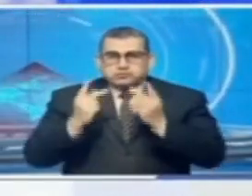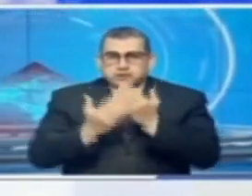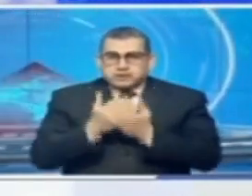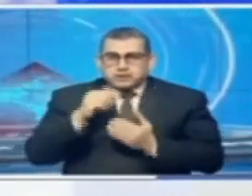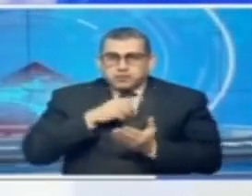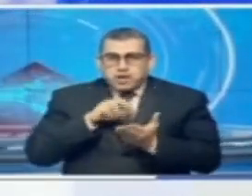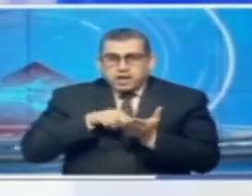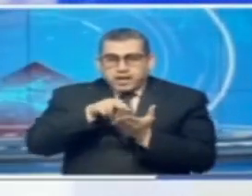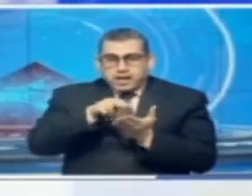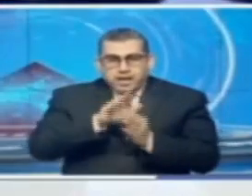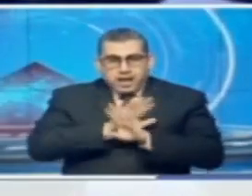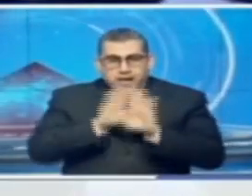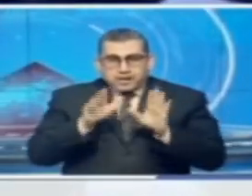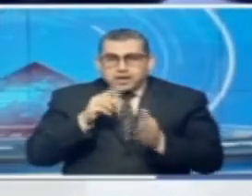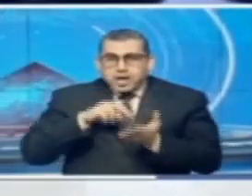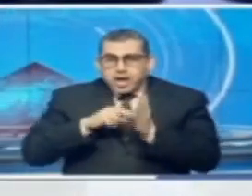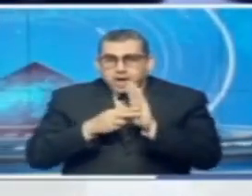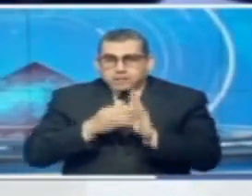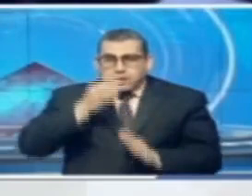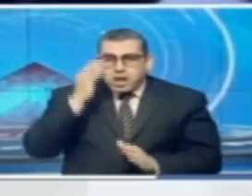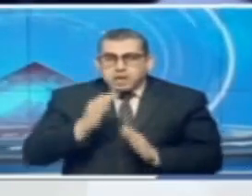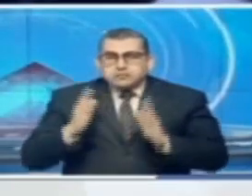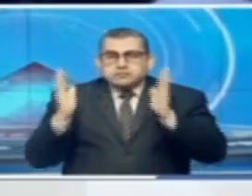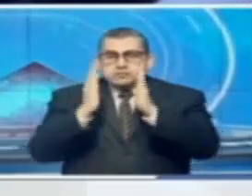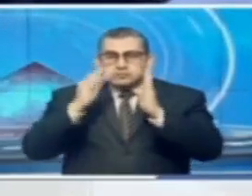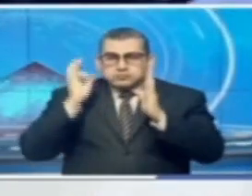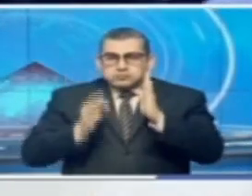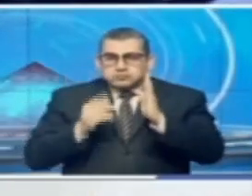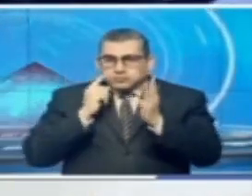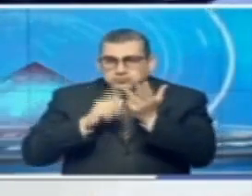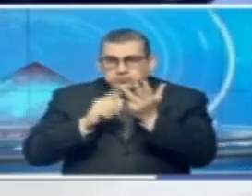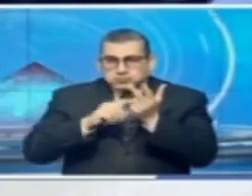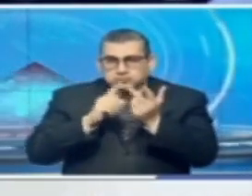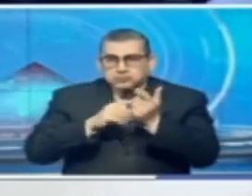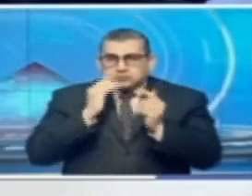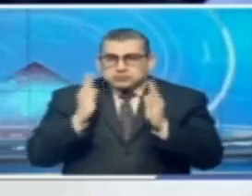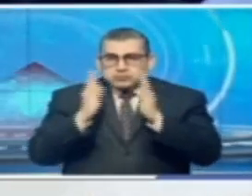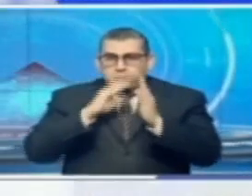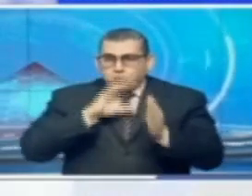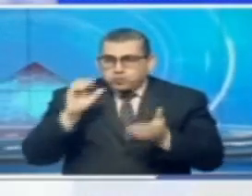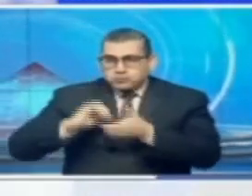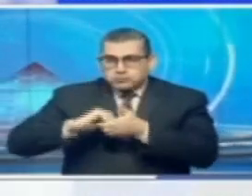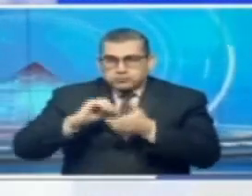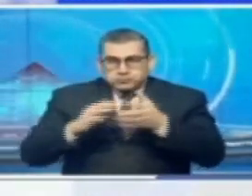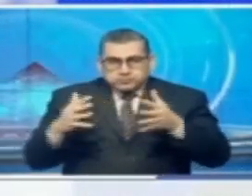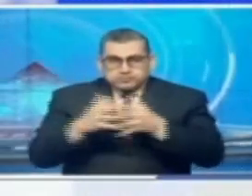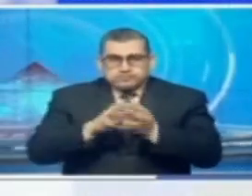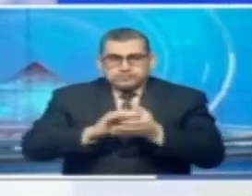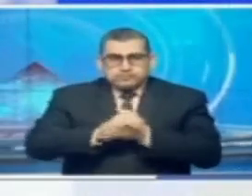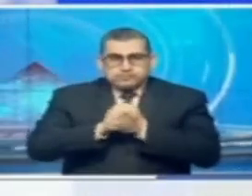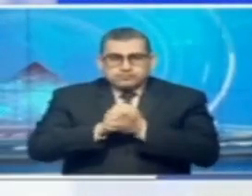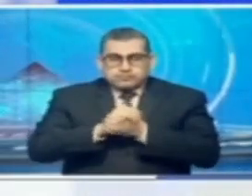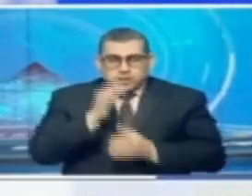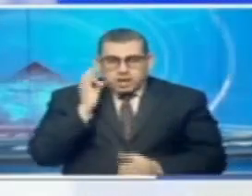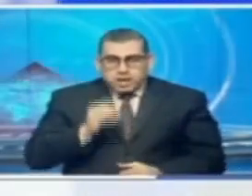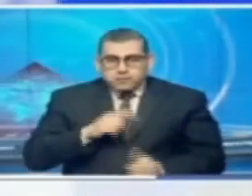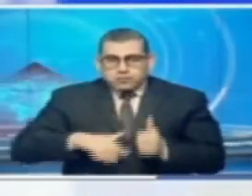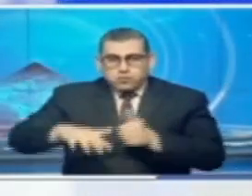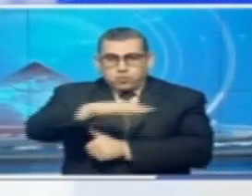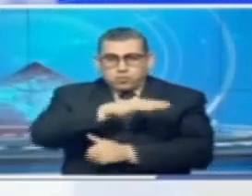سبيل أمامنا لمجابهة كل هذه الأمور إلا بوحدتنا وتماسكنا